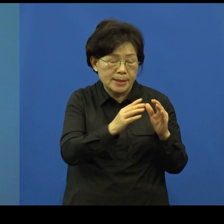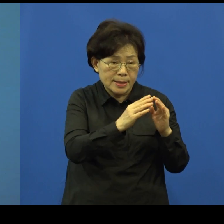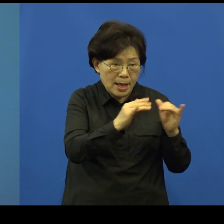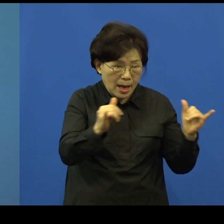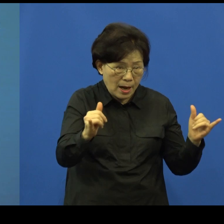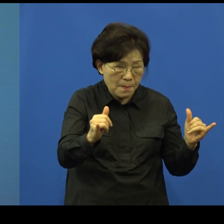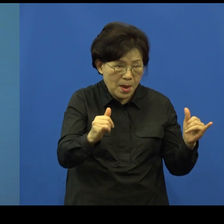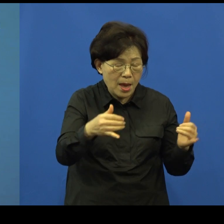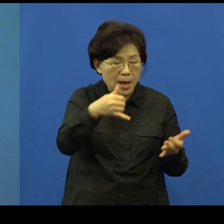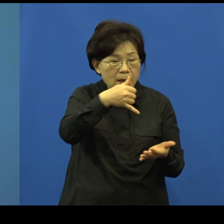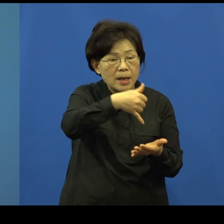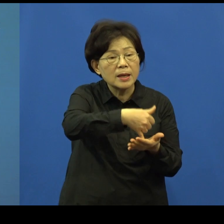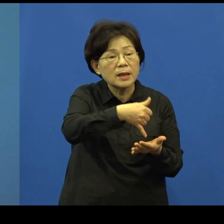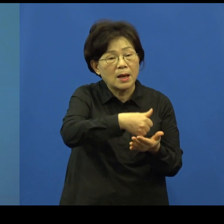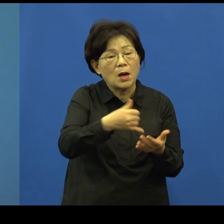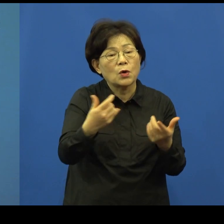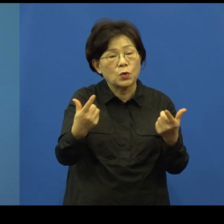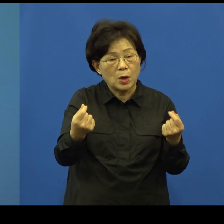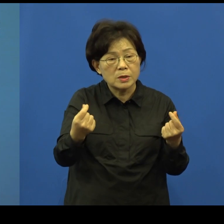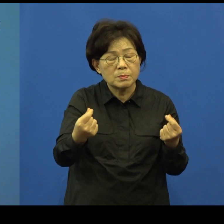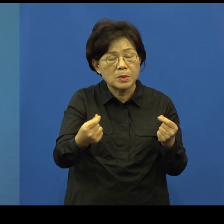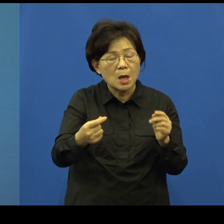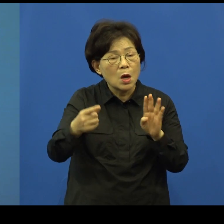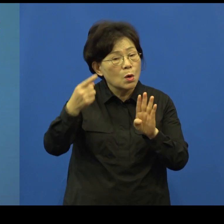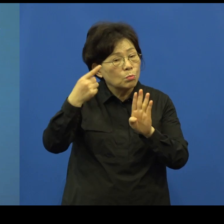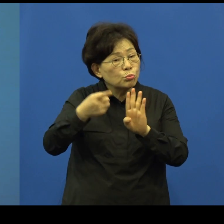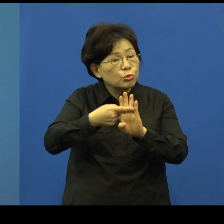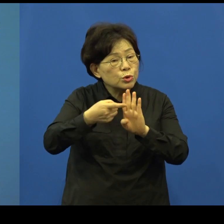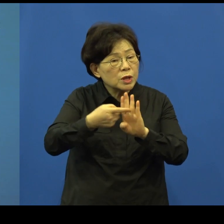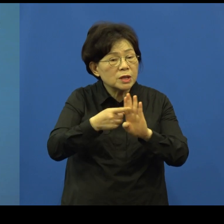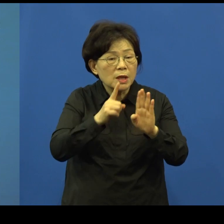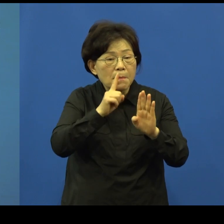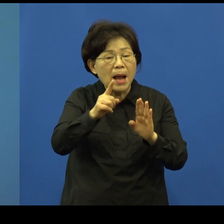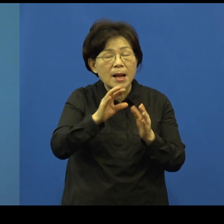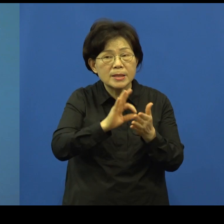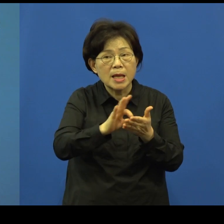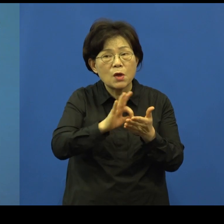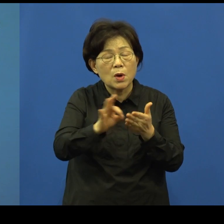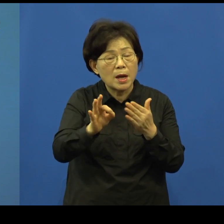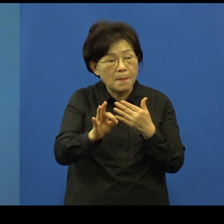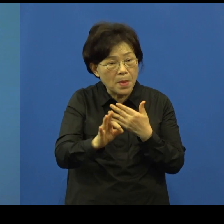겁니다. 그래서 부정적인 언어를 사용하는 사람들, 그죠?